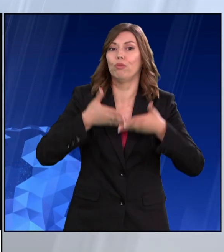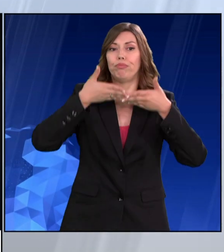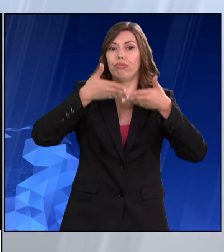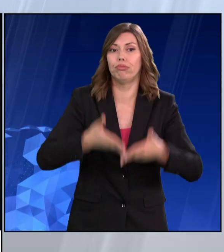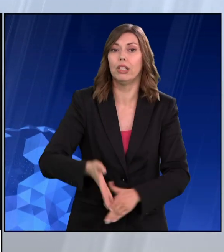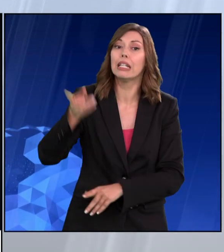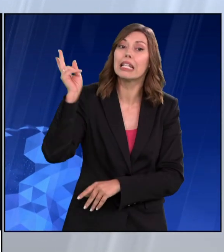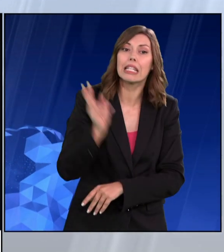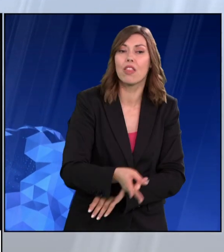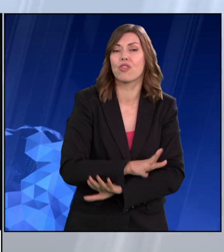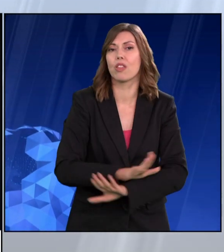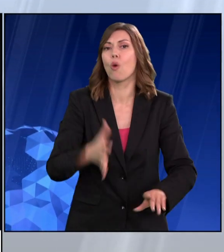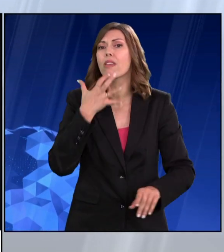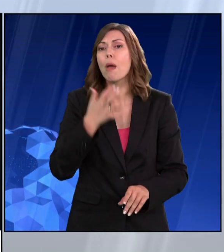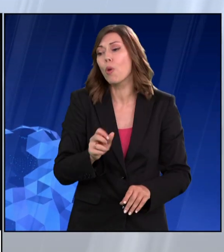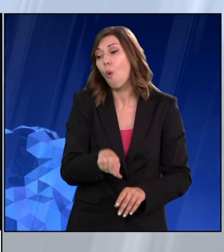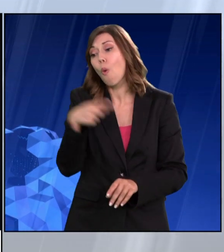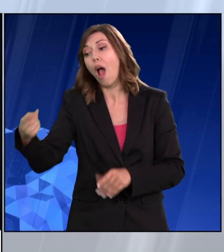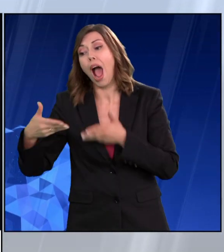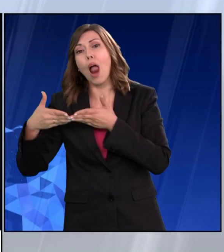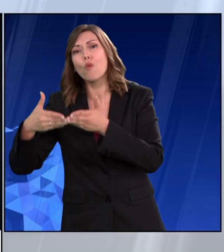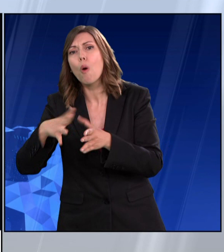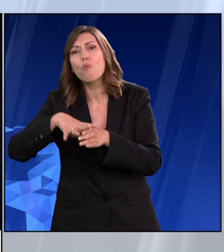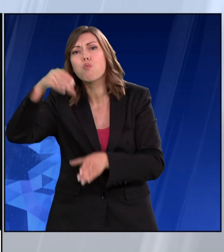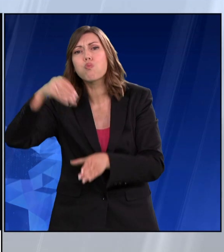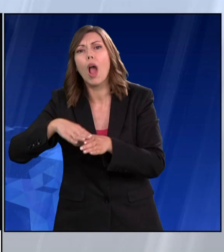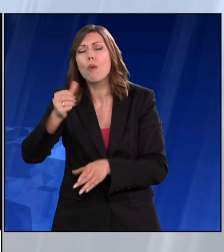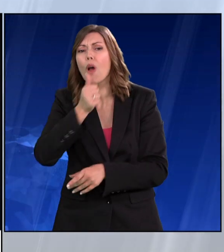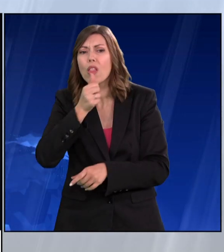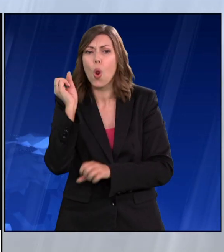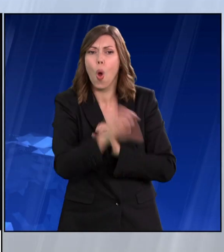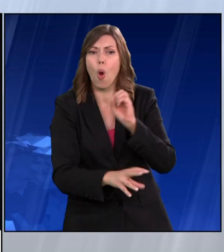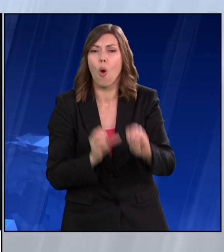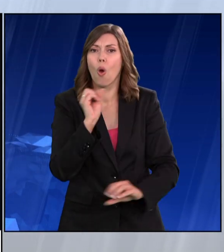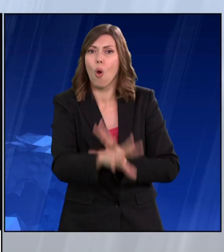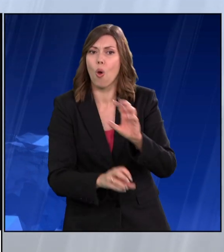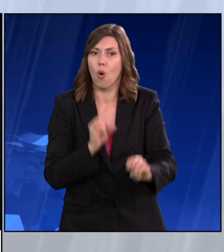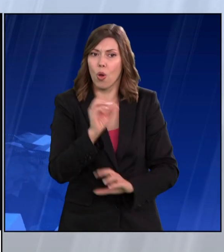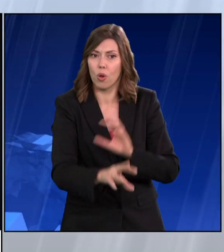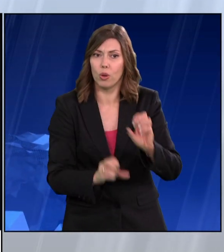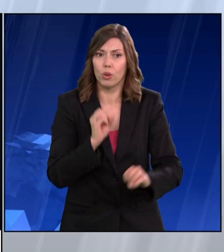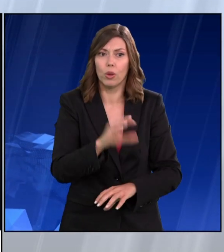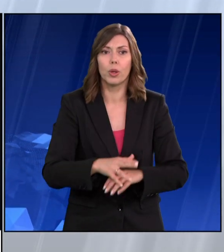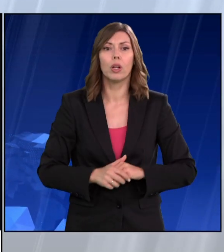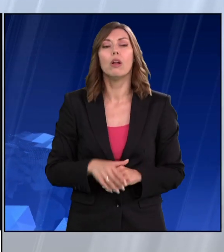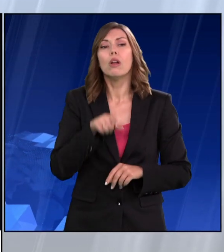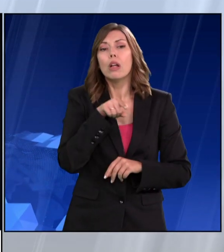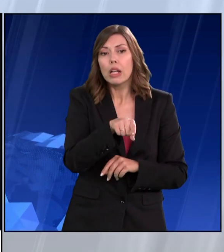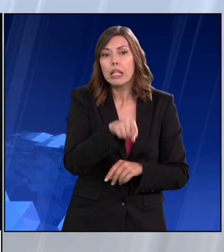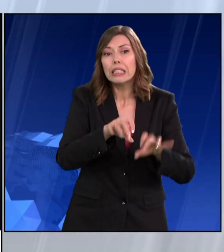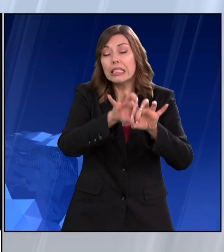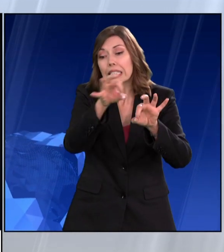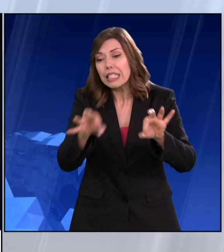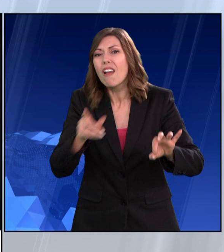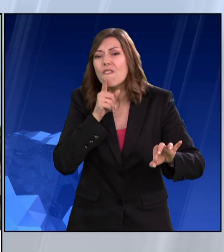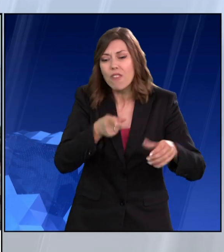di naufragio. C'era il rischio che quell'imbarcazione si ribaltasse proprio per quelle bottiglie d'acqua e per quelle corde